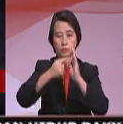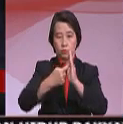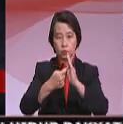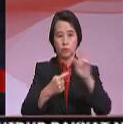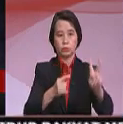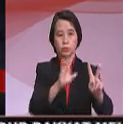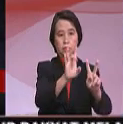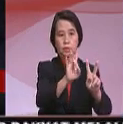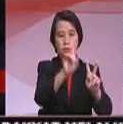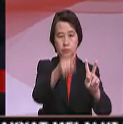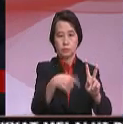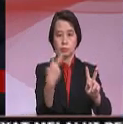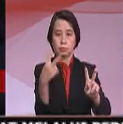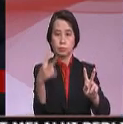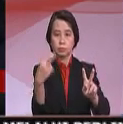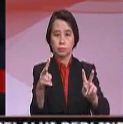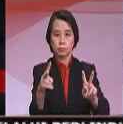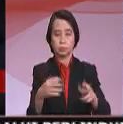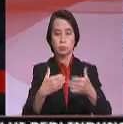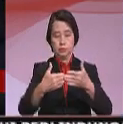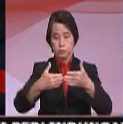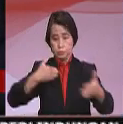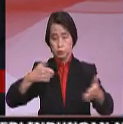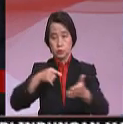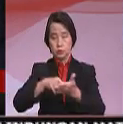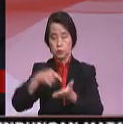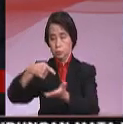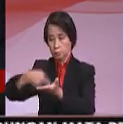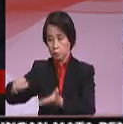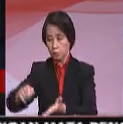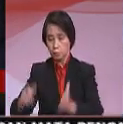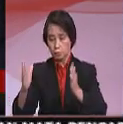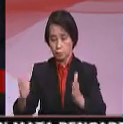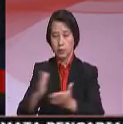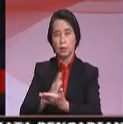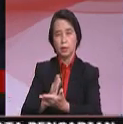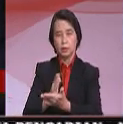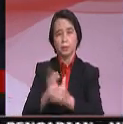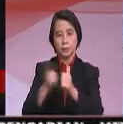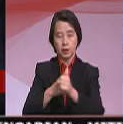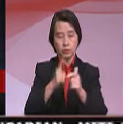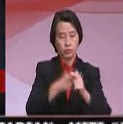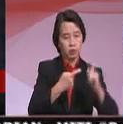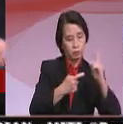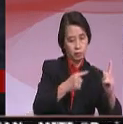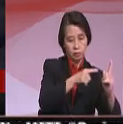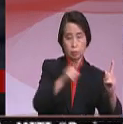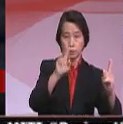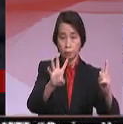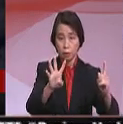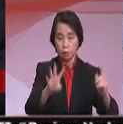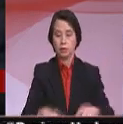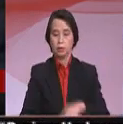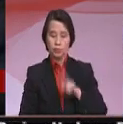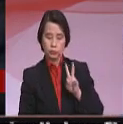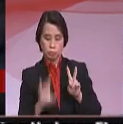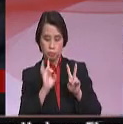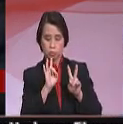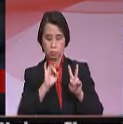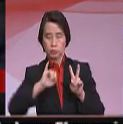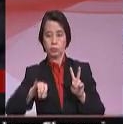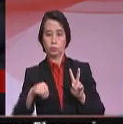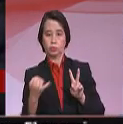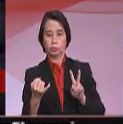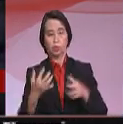28 Disember. Ya, sebelum ini pembayaran bagi tempoh interim pertama iaitu Januari hingga April sebanyak